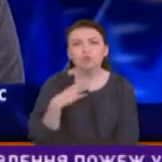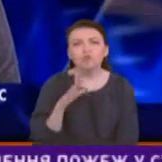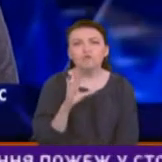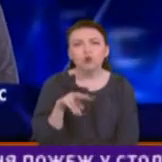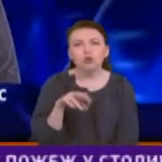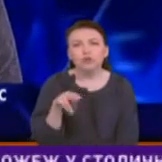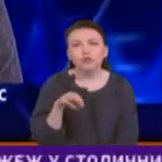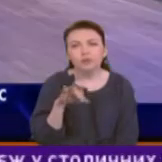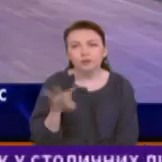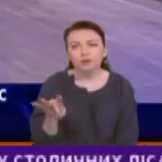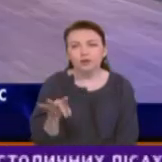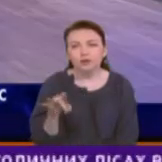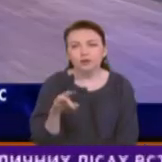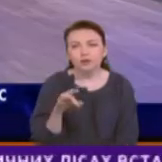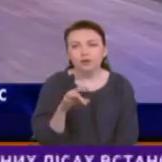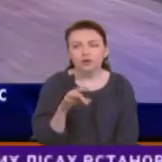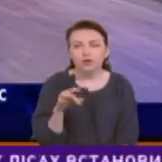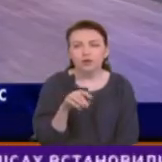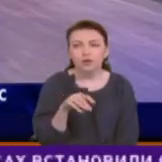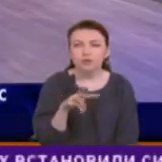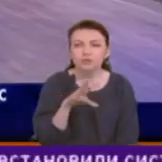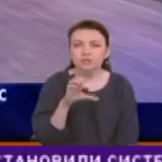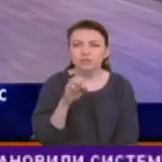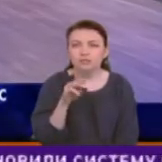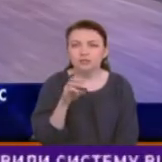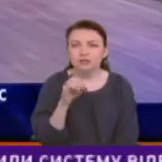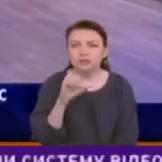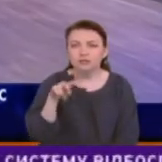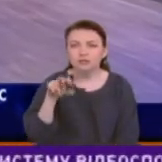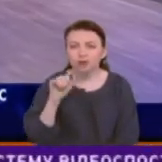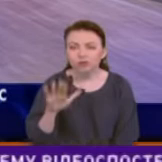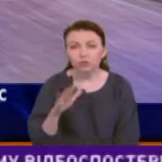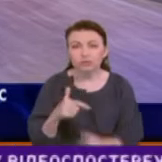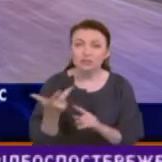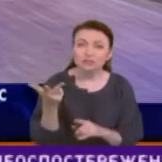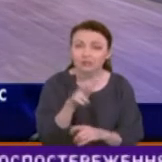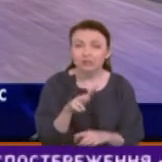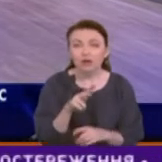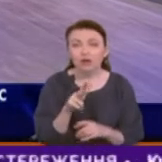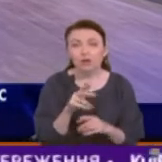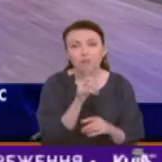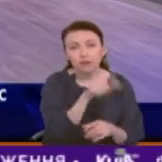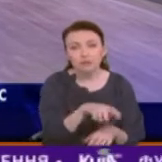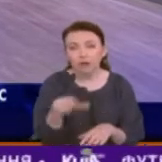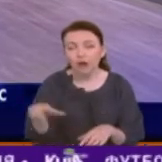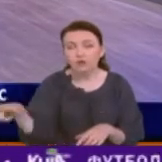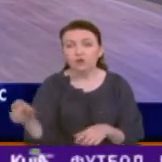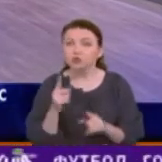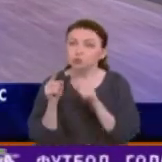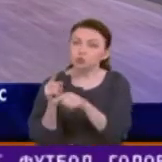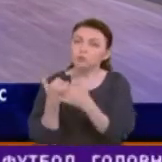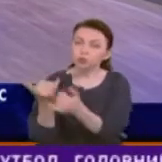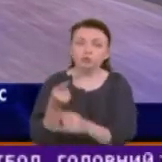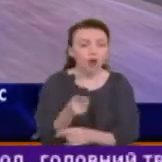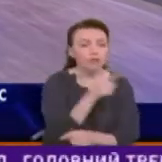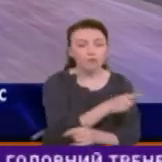не почесний патріарх Володимир Романюк, чи Мстислав. Він почесний патріарх чи патріарх? От у нас є три патріархи, то чому от тільки цей патріарх він почесний, а